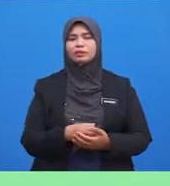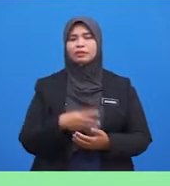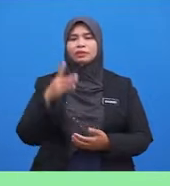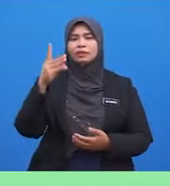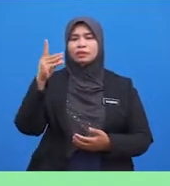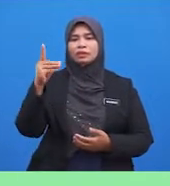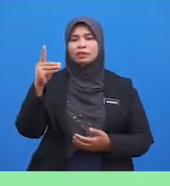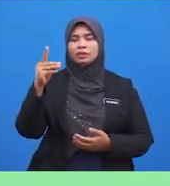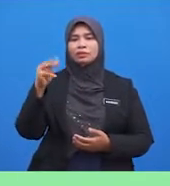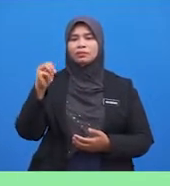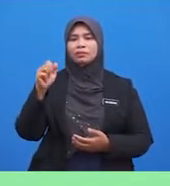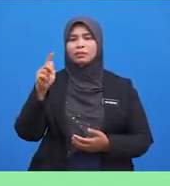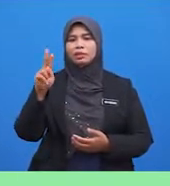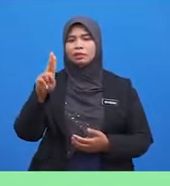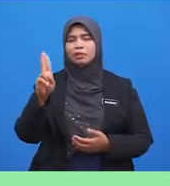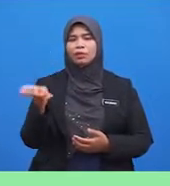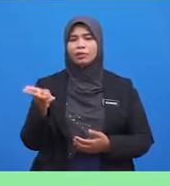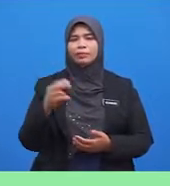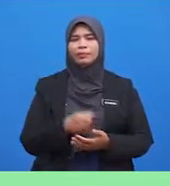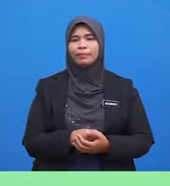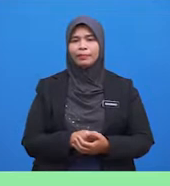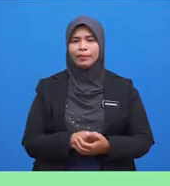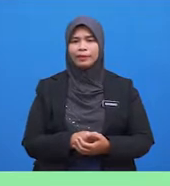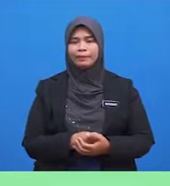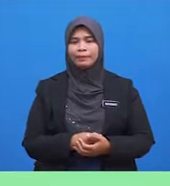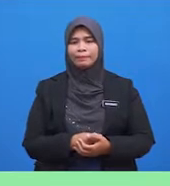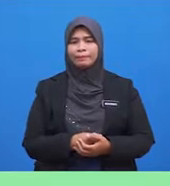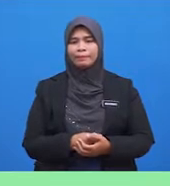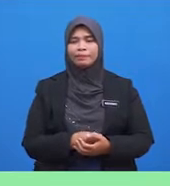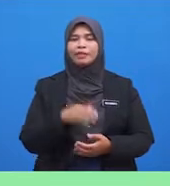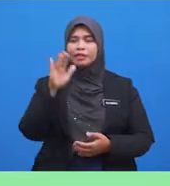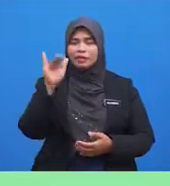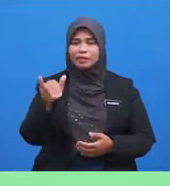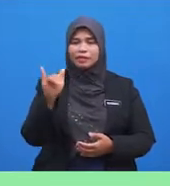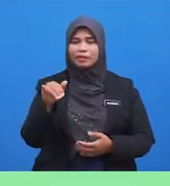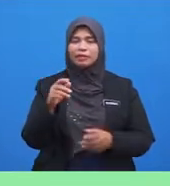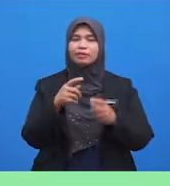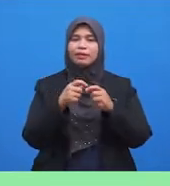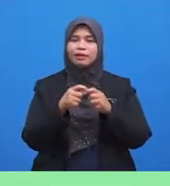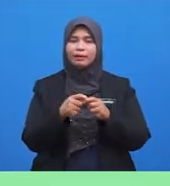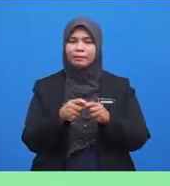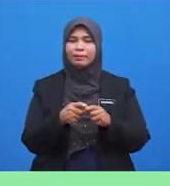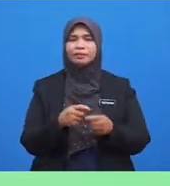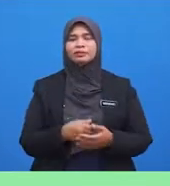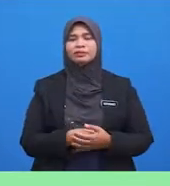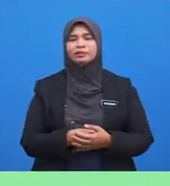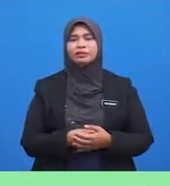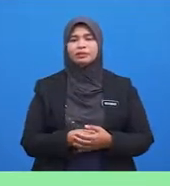Sunat. D. Makruh. Ya, tepat sekali.